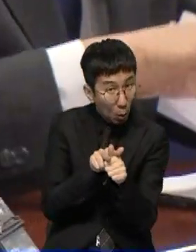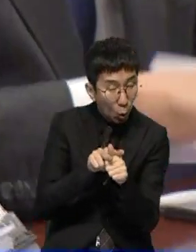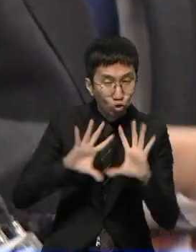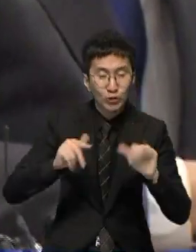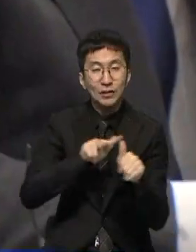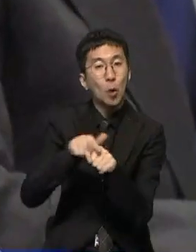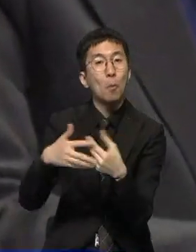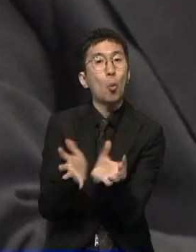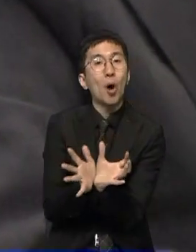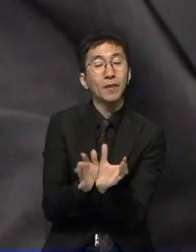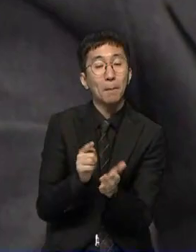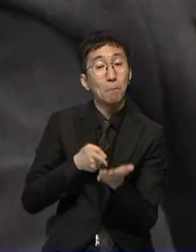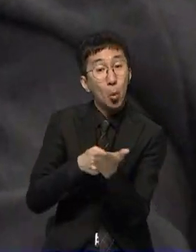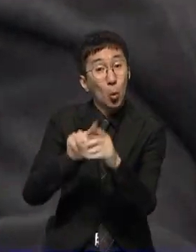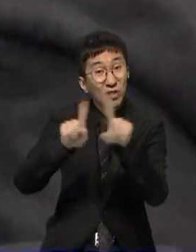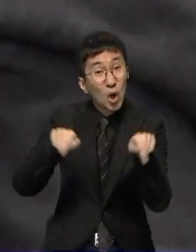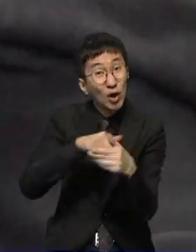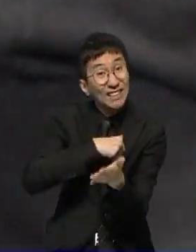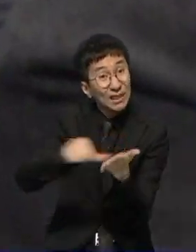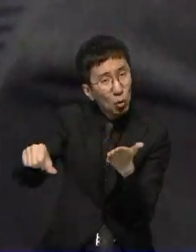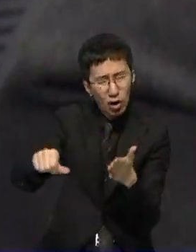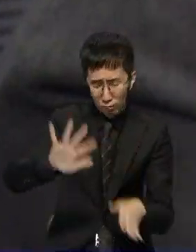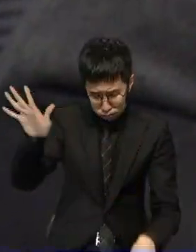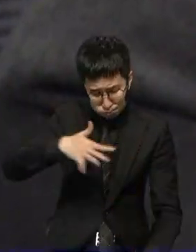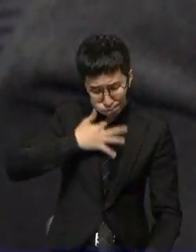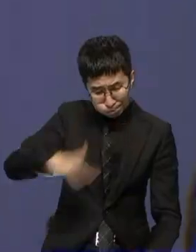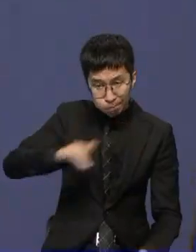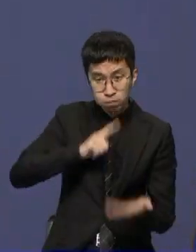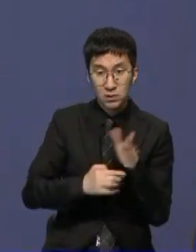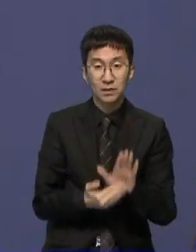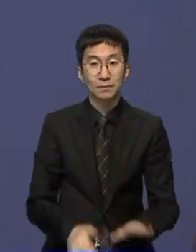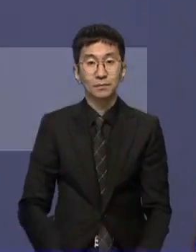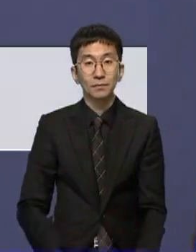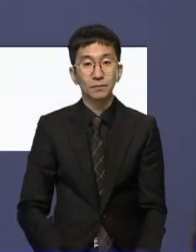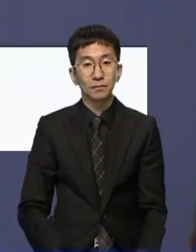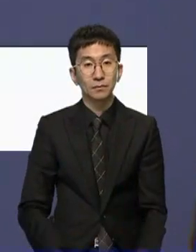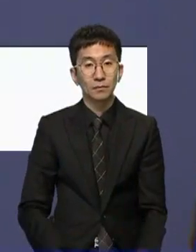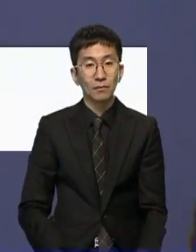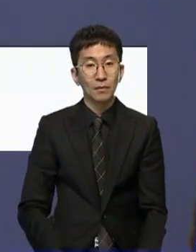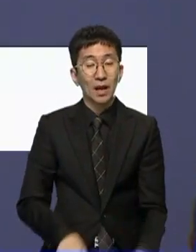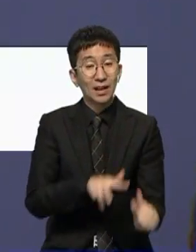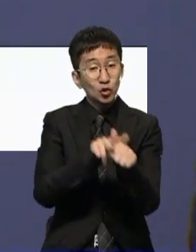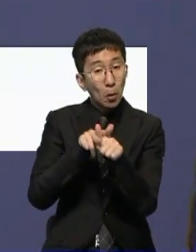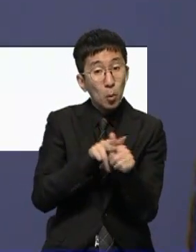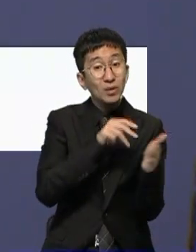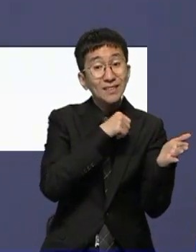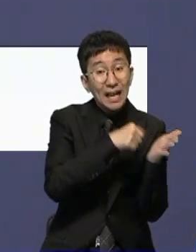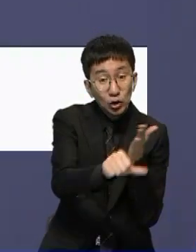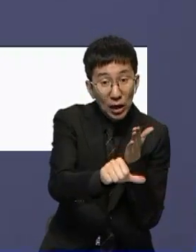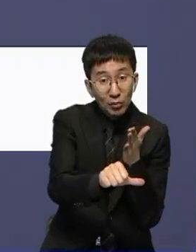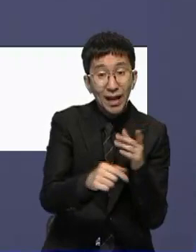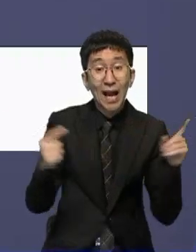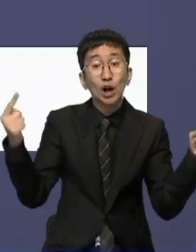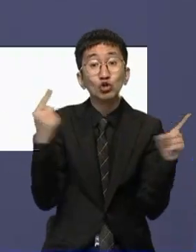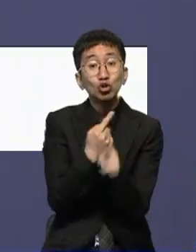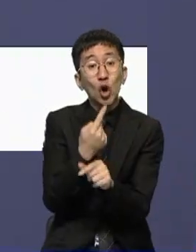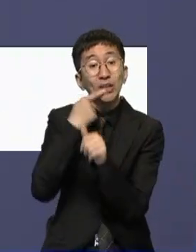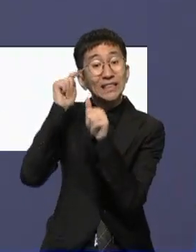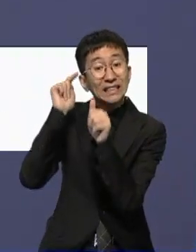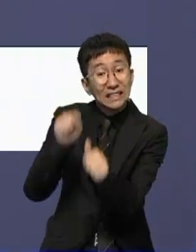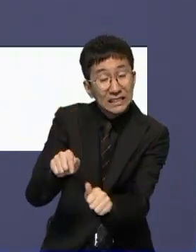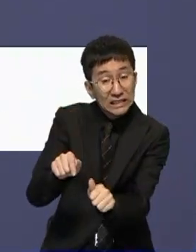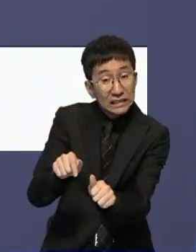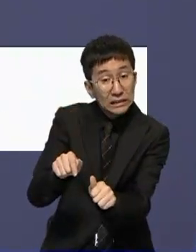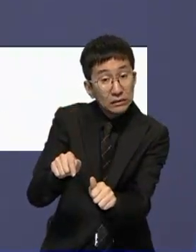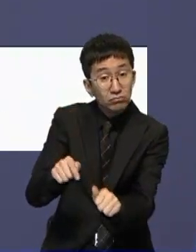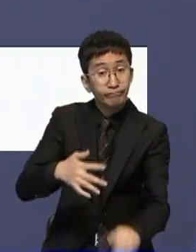자료 삭제 의혹부터 사실이 아니라고 밝혔습니다. 정보를 삭제하거나